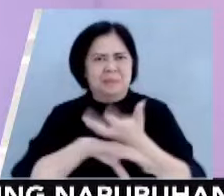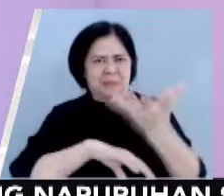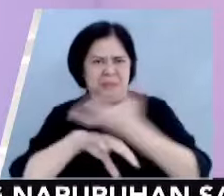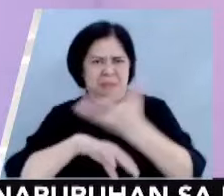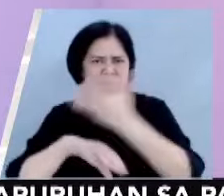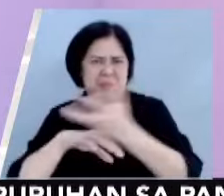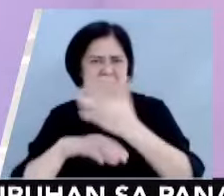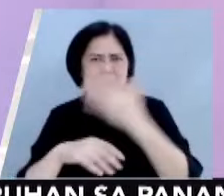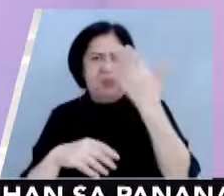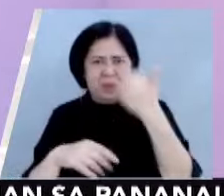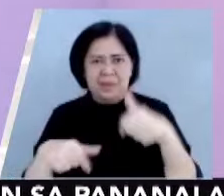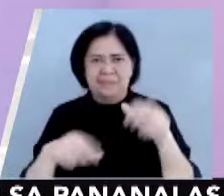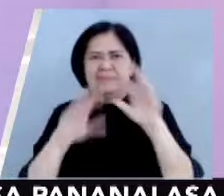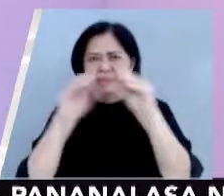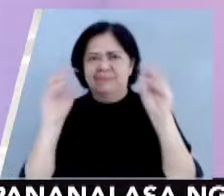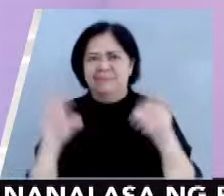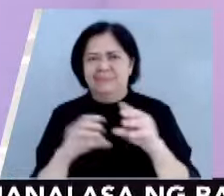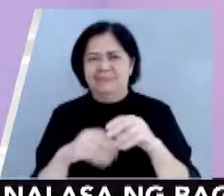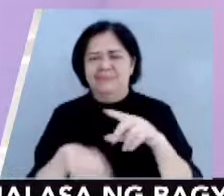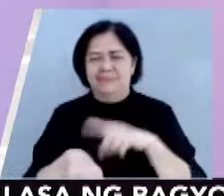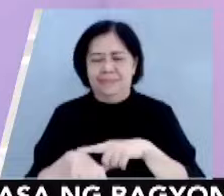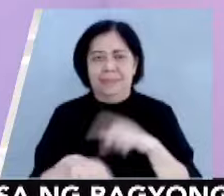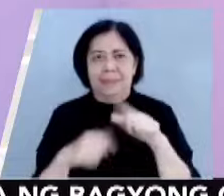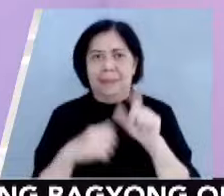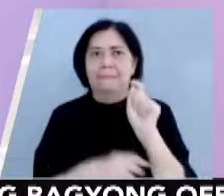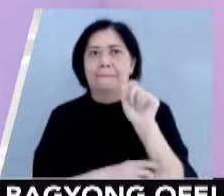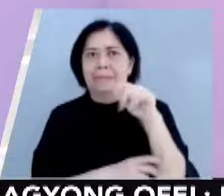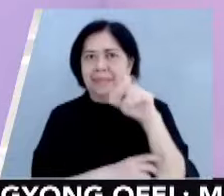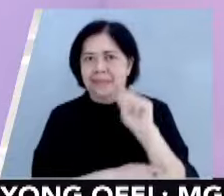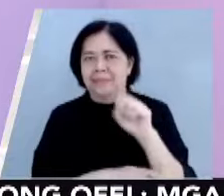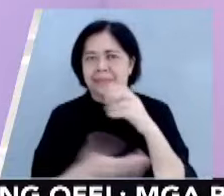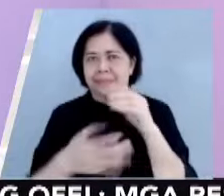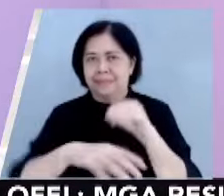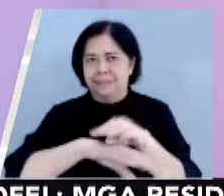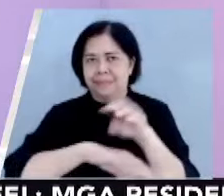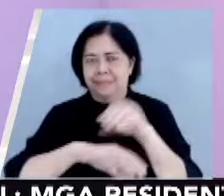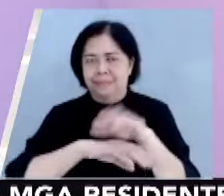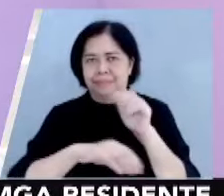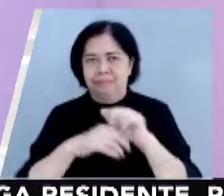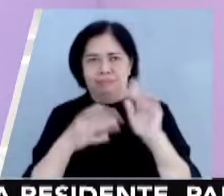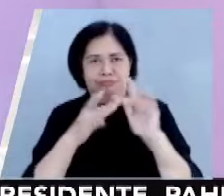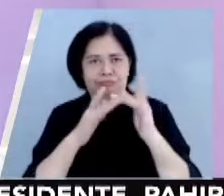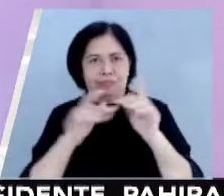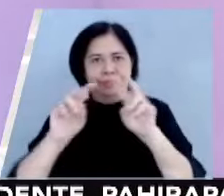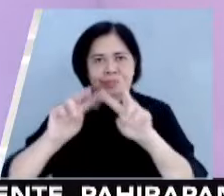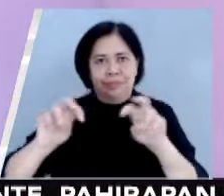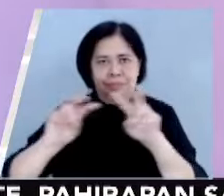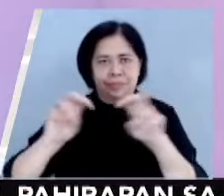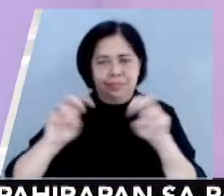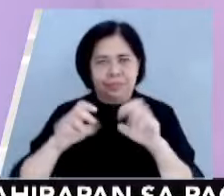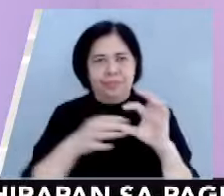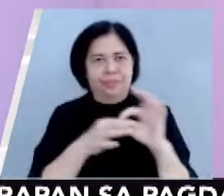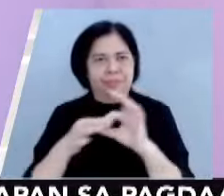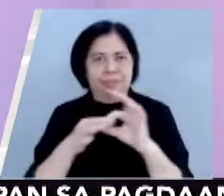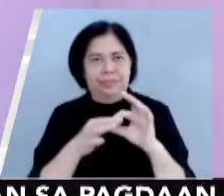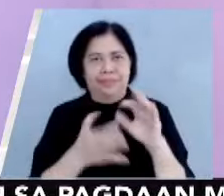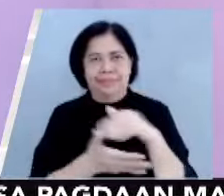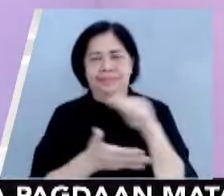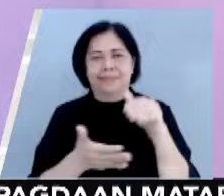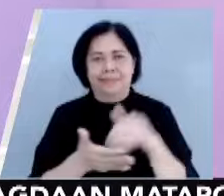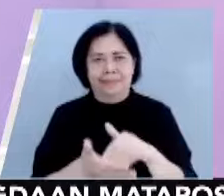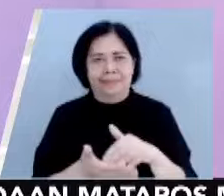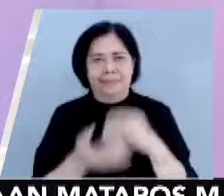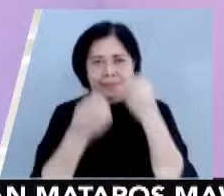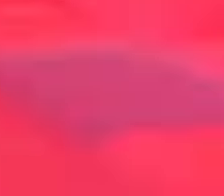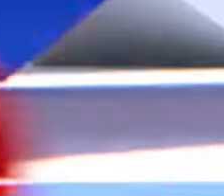ngayong Kapaskuhan. Kaya may tips laban dyan ang Cybercrime Investigation and Coordinating Center. Alamin sa pagtutok